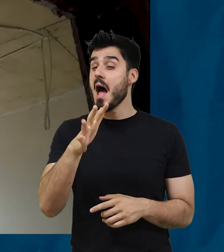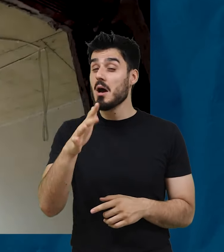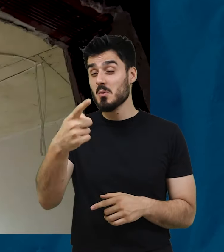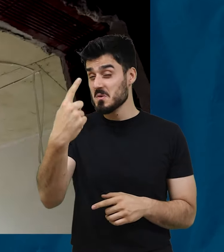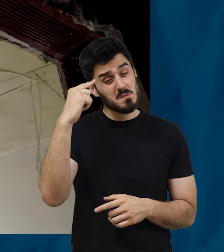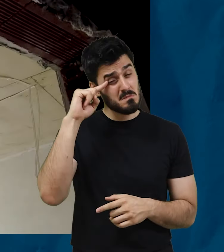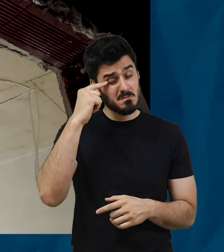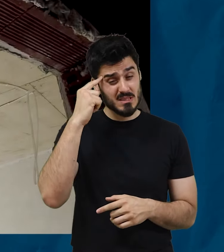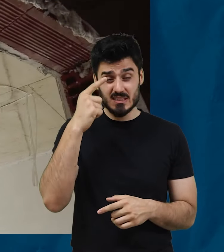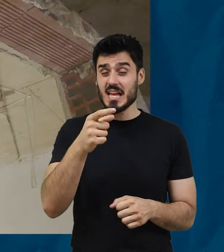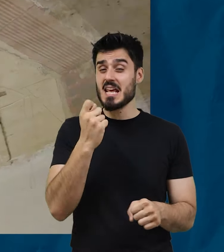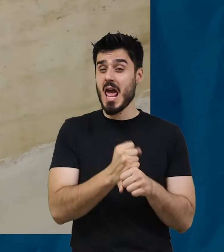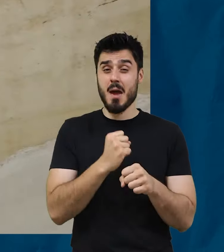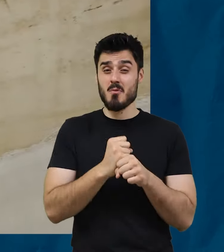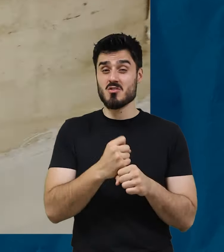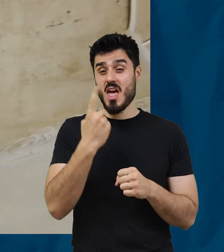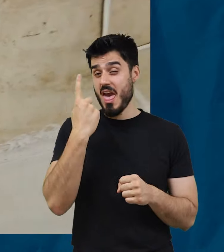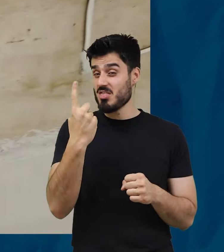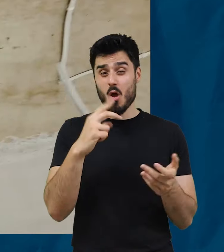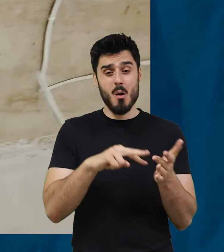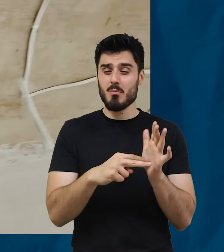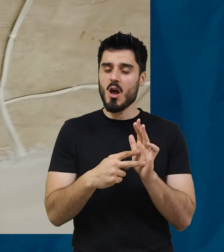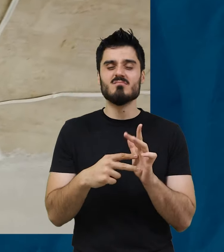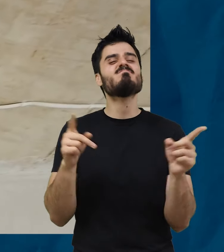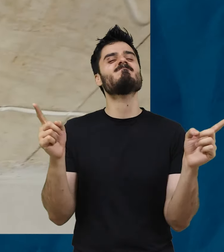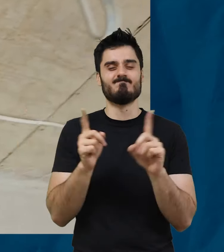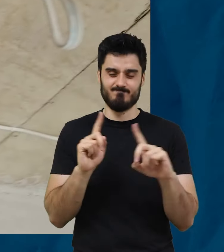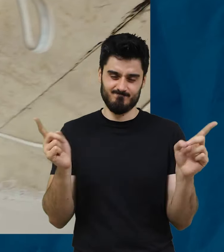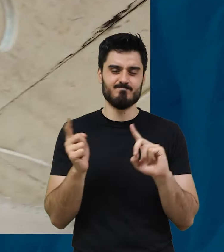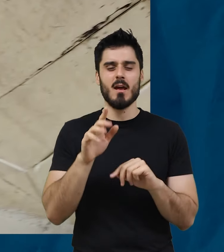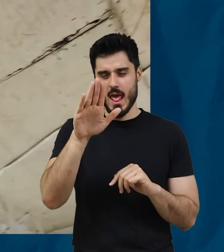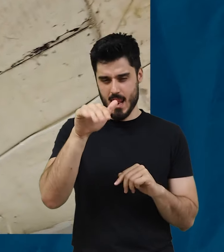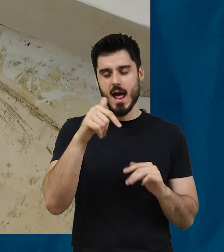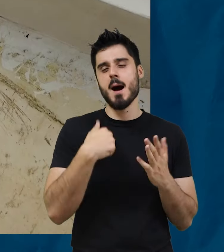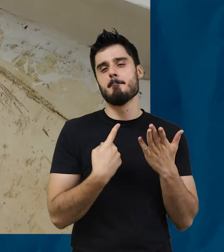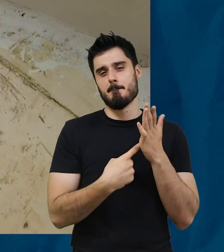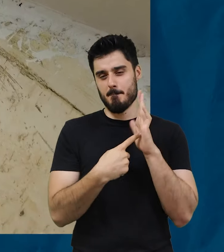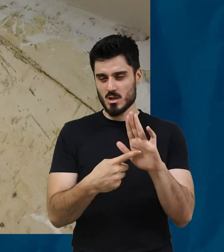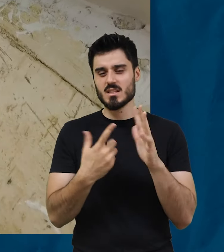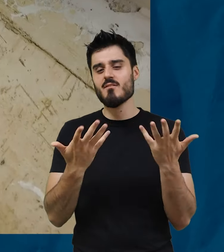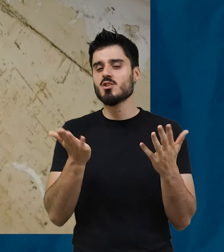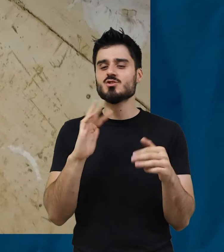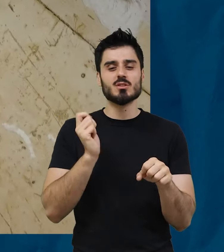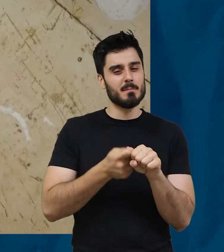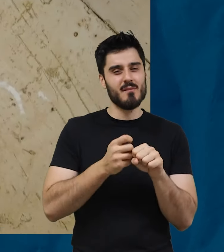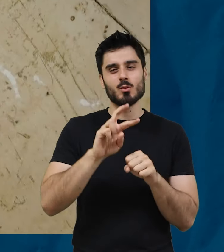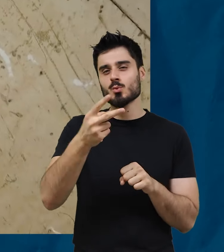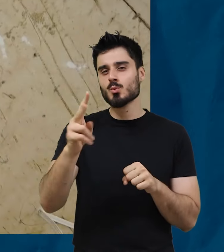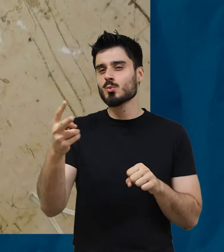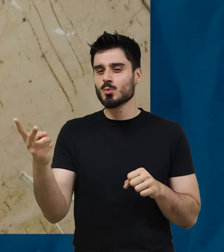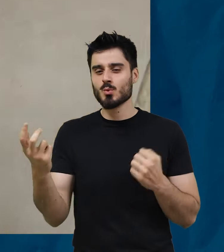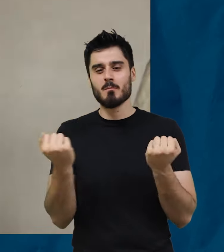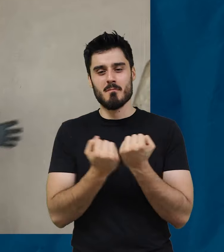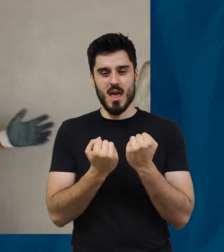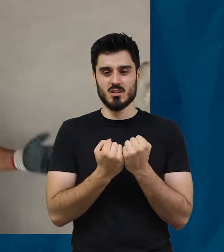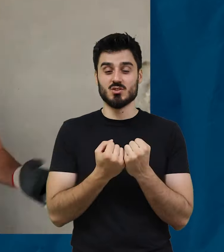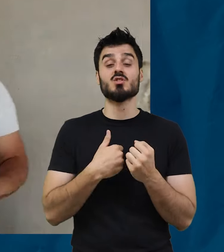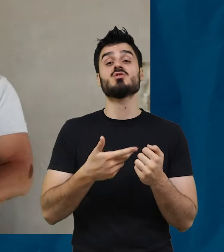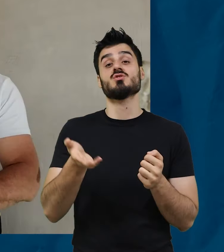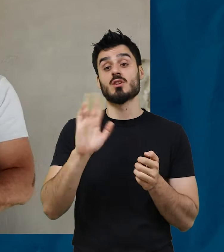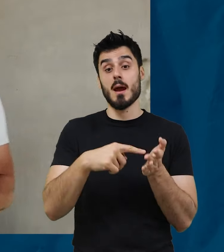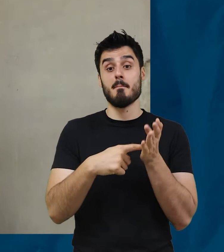Ако мислите, че работим само по един проект, жестоко се лъжете. Елате да ви покажем какво ще правим на другите обекти. Сега